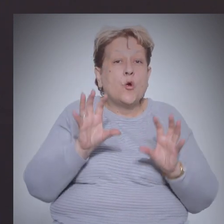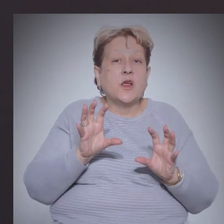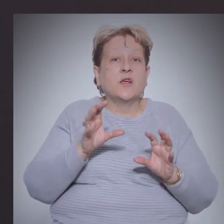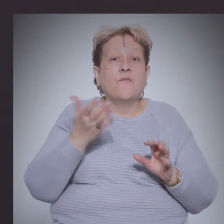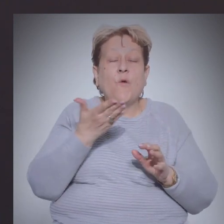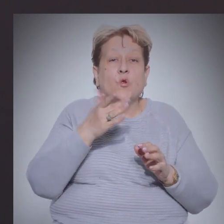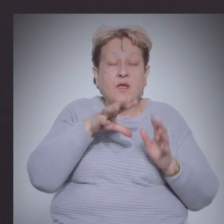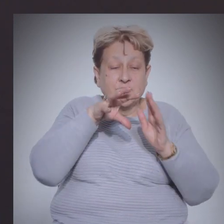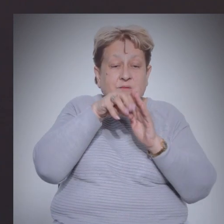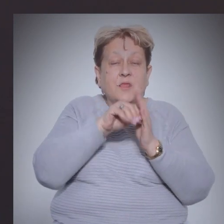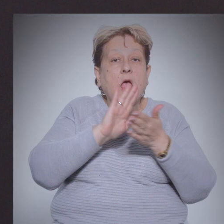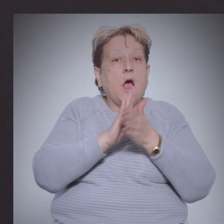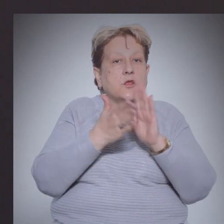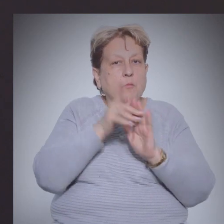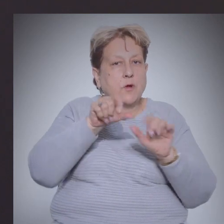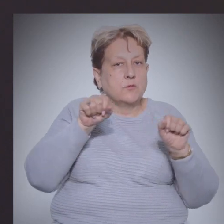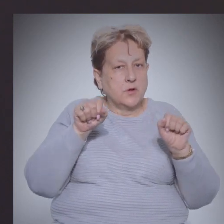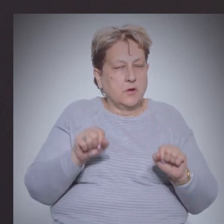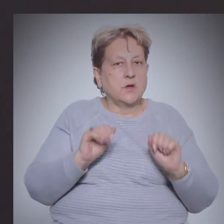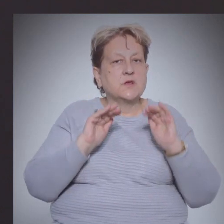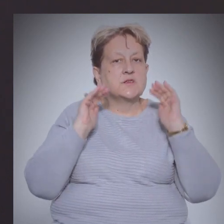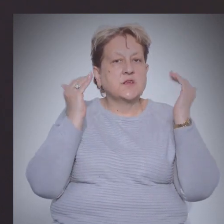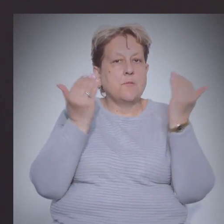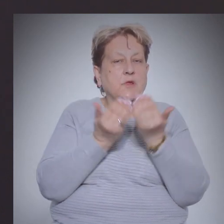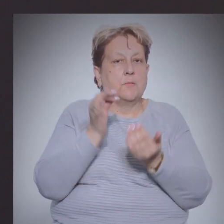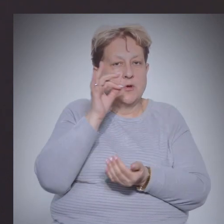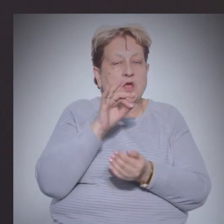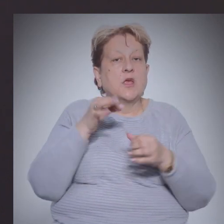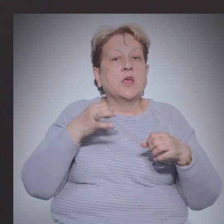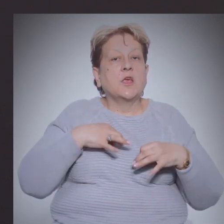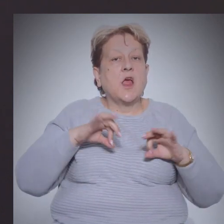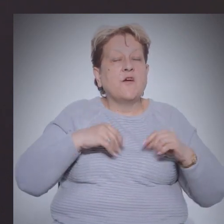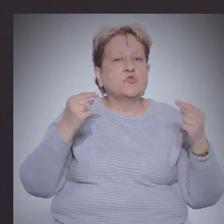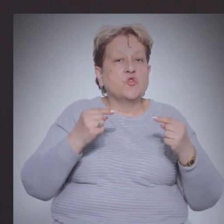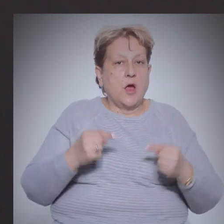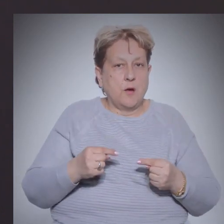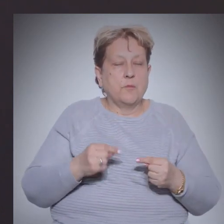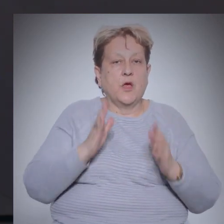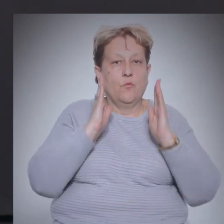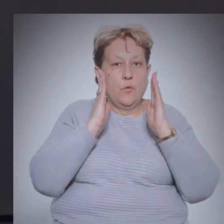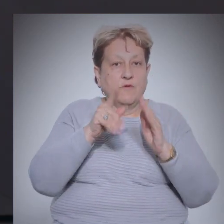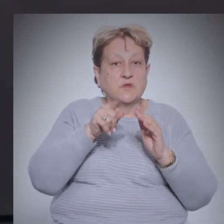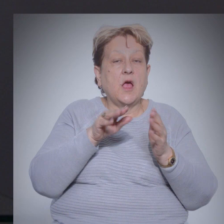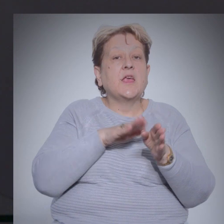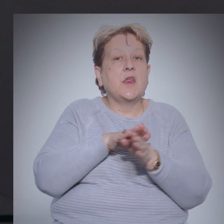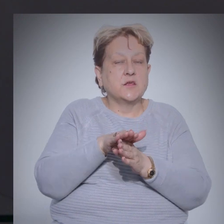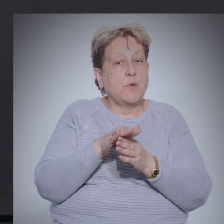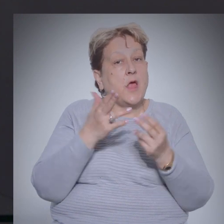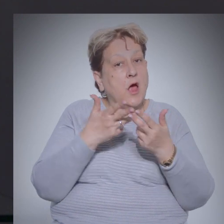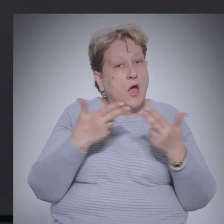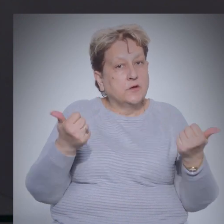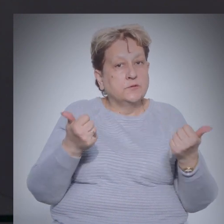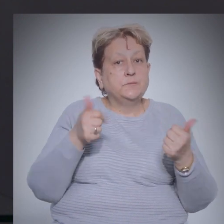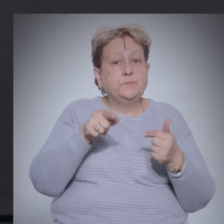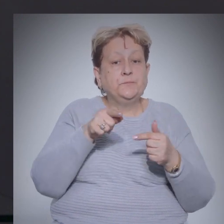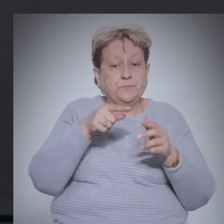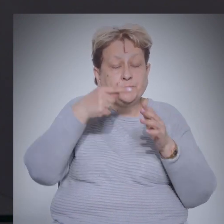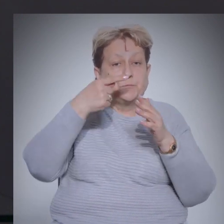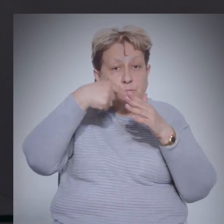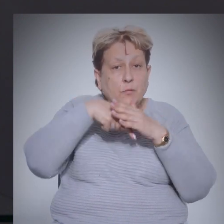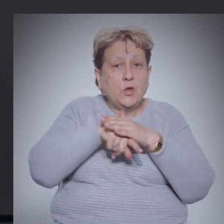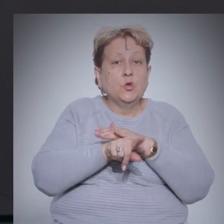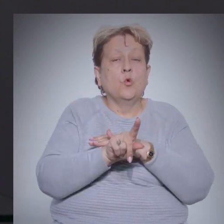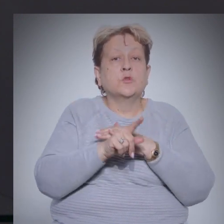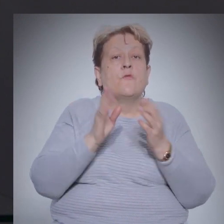որեն